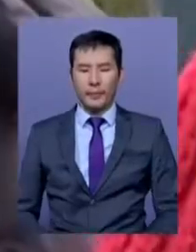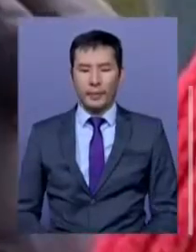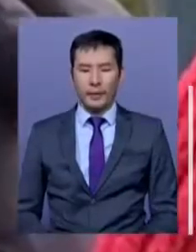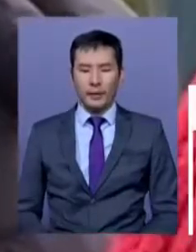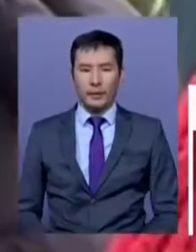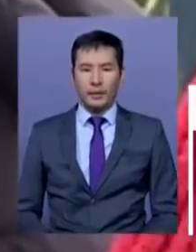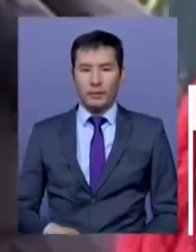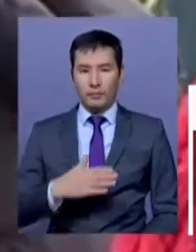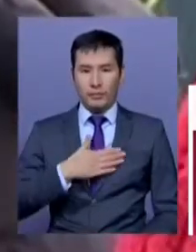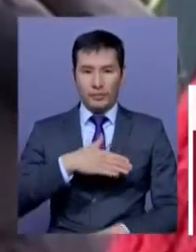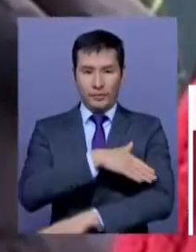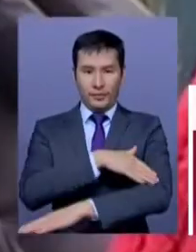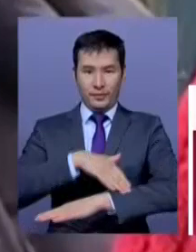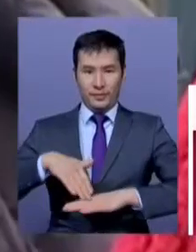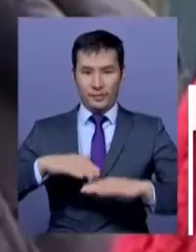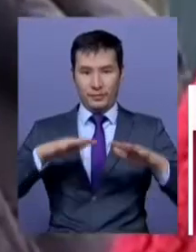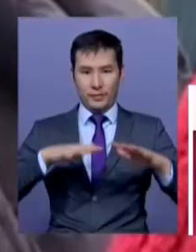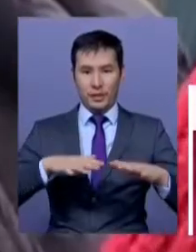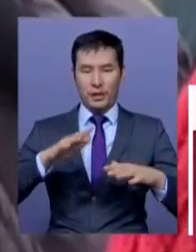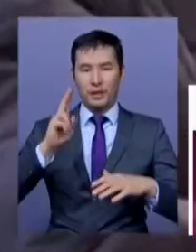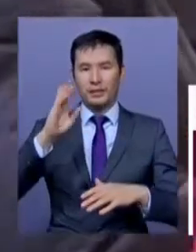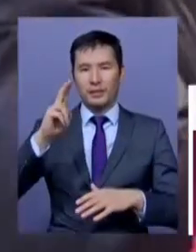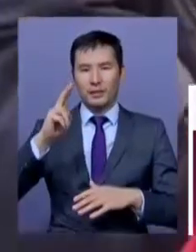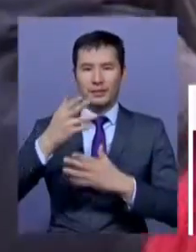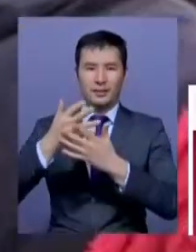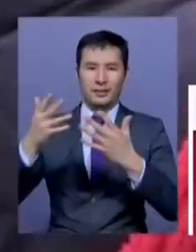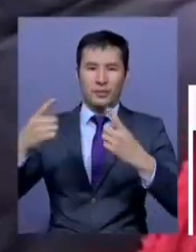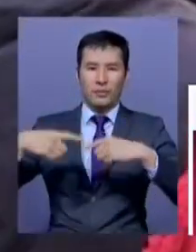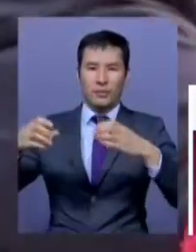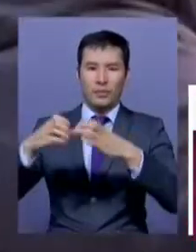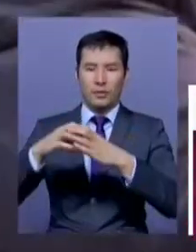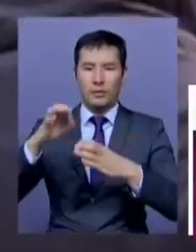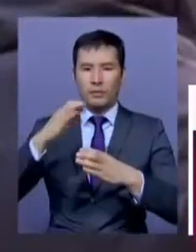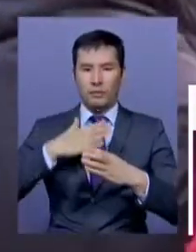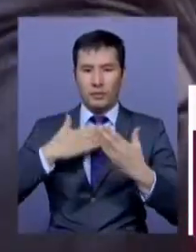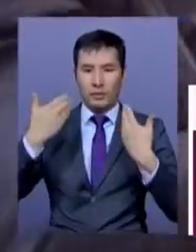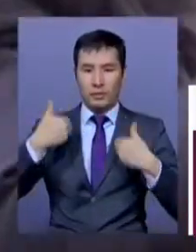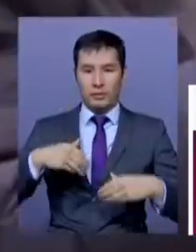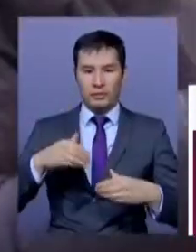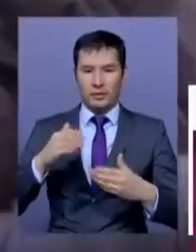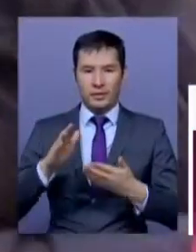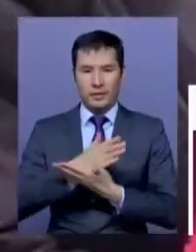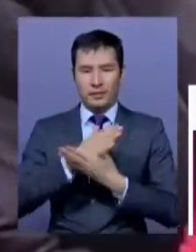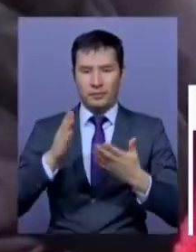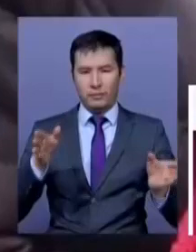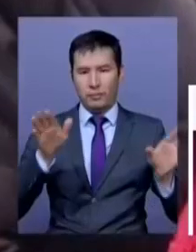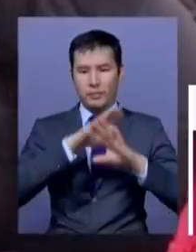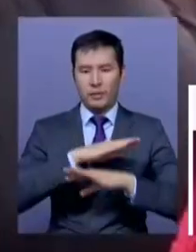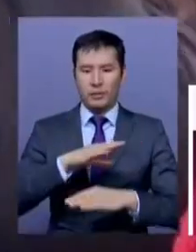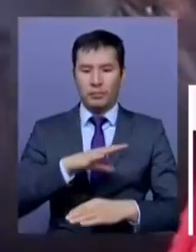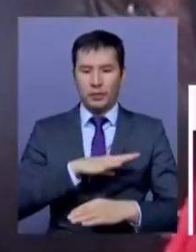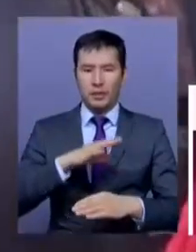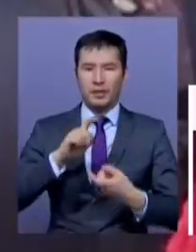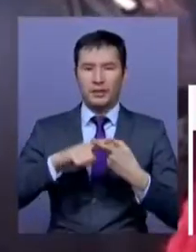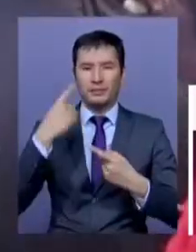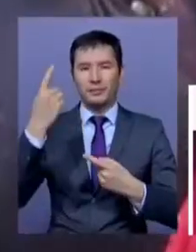считают. Бізге коммуналдық шығындарды есептейтін бақылаушылар да келмейді. Өткен айда мысалы жарық үшін 1000-1500 теңге артығымен жазған. Қалай